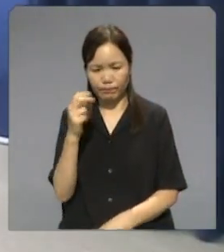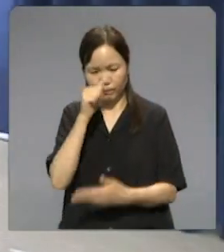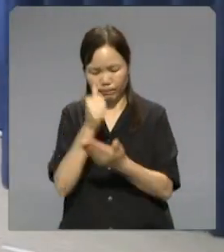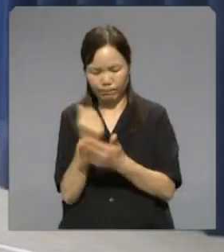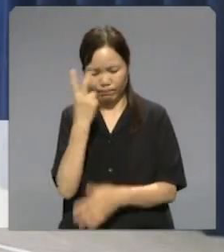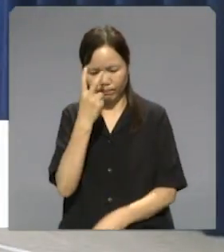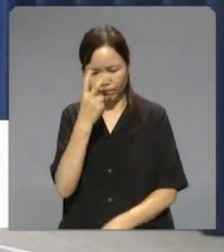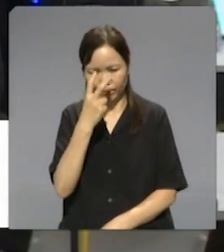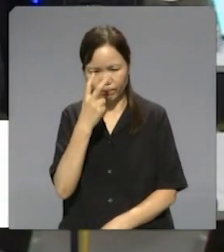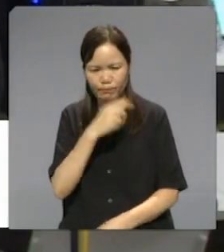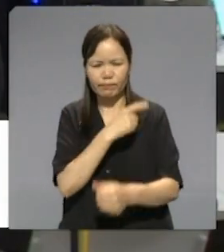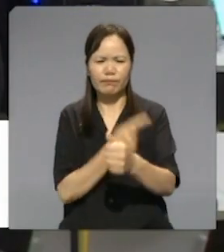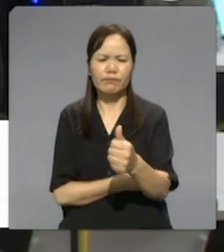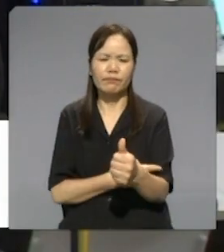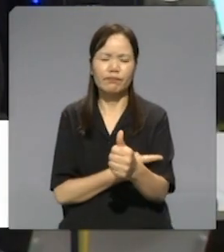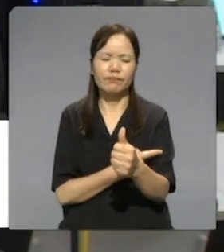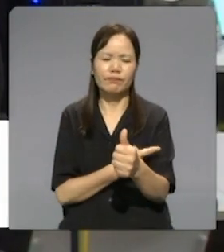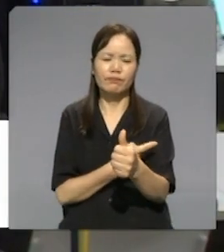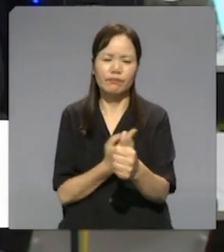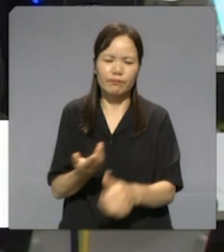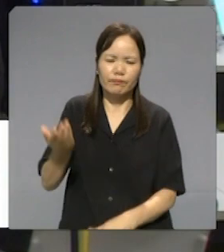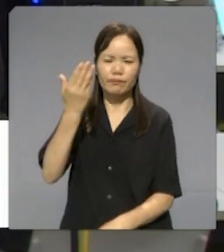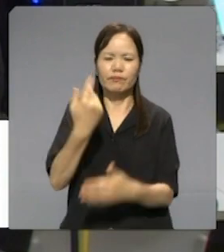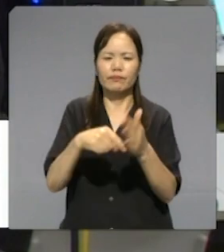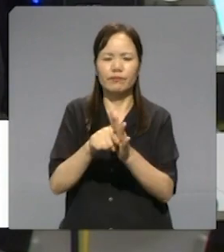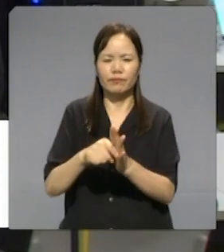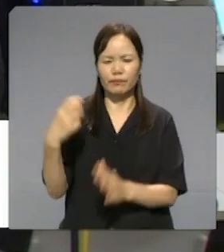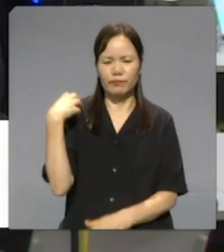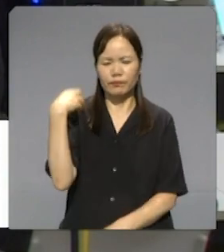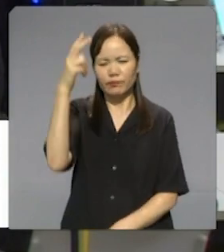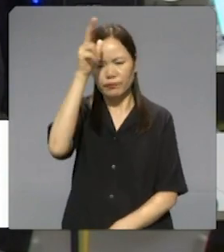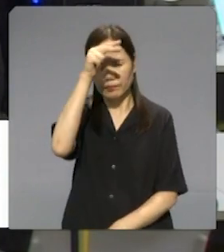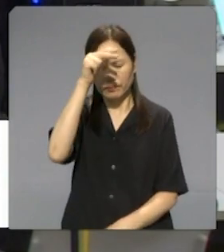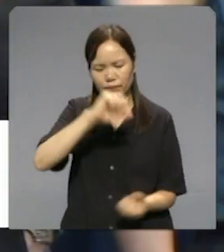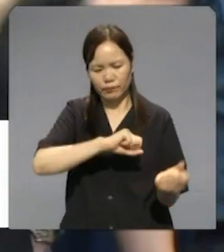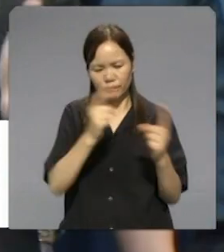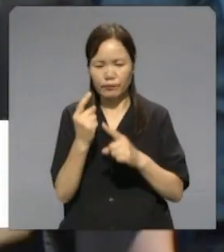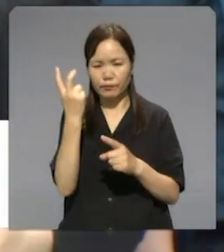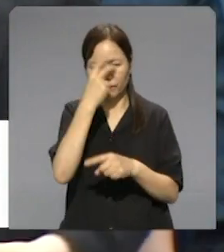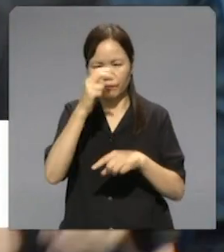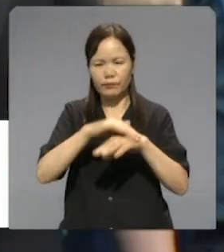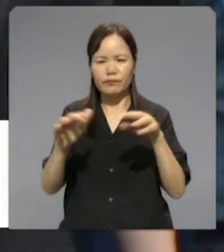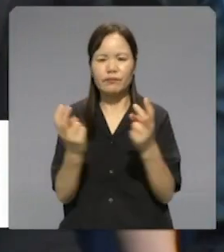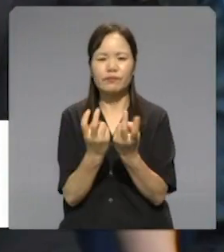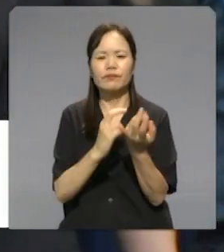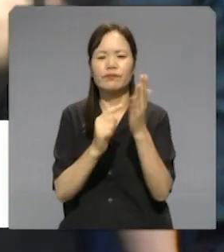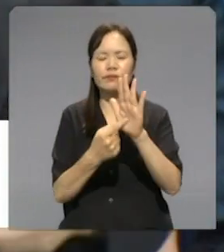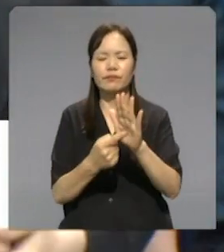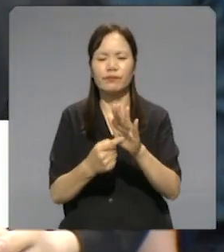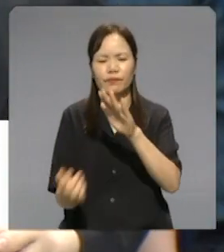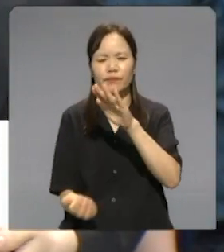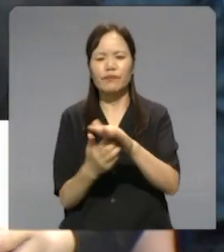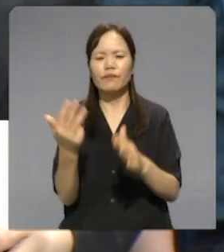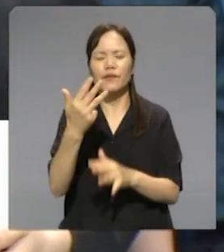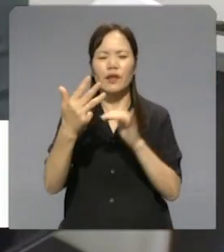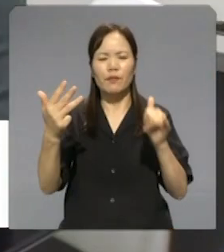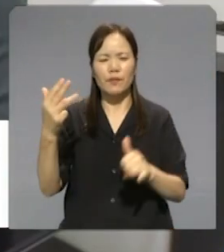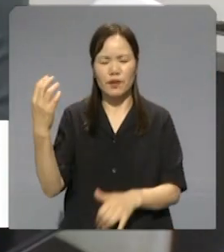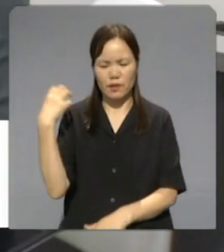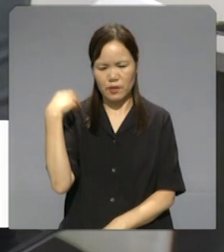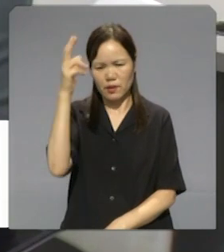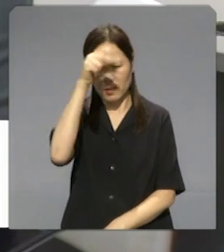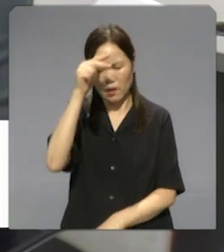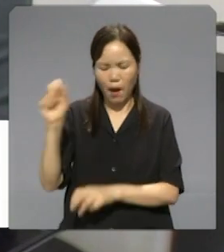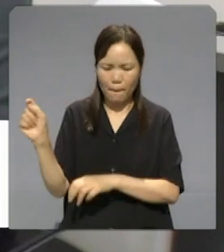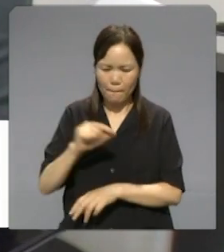위해 지난 4월 폐지된 의무경찰 부활을 대책으로 내놨습니다. 최대 8천 명의 의경이 신속